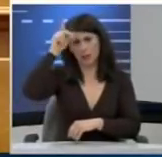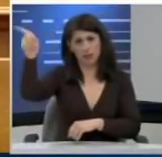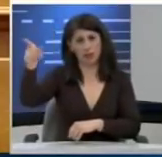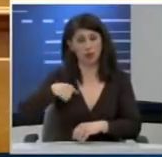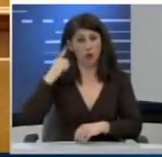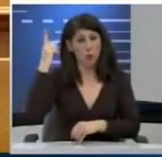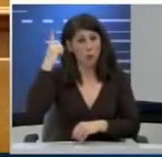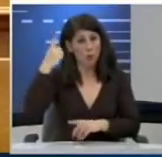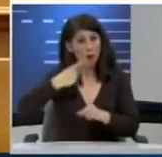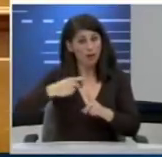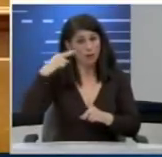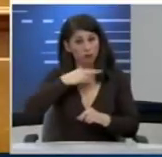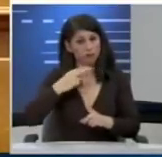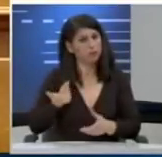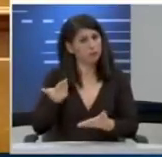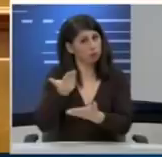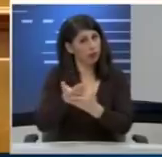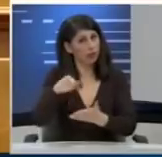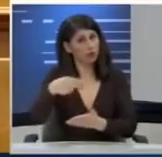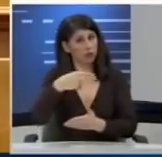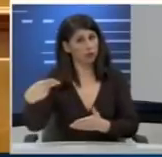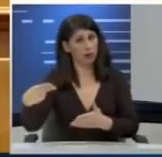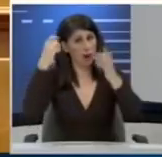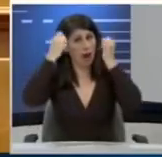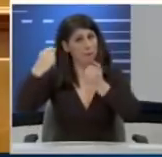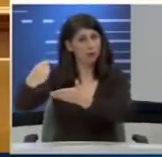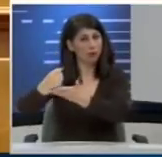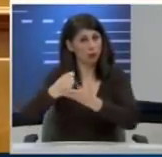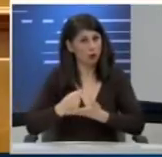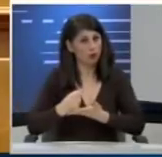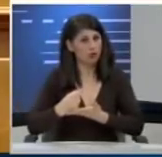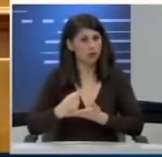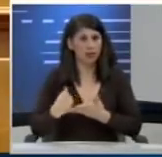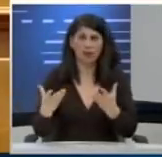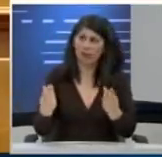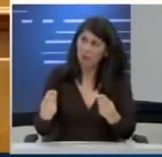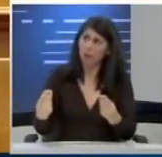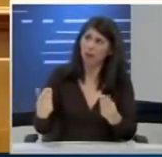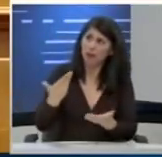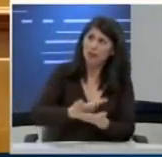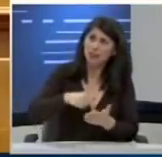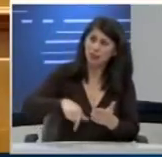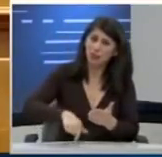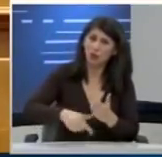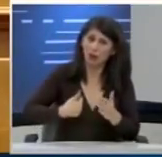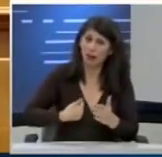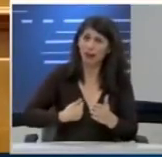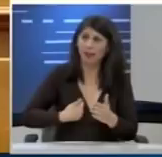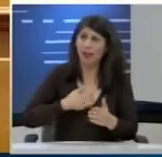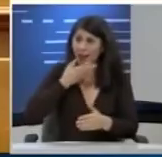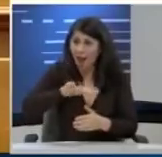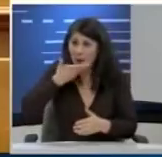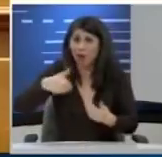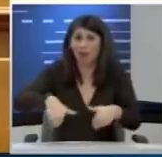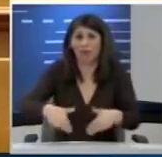Έλληνας Πρωθυπουργός που έθεσε το θέμα εκεί, των αποζημιώσεων, πάει πολύ να μας ζητάτε σήμερα και τα ρέστα γι' αυτό.